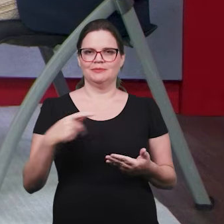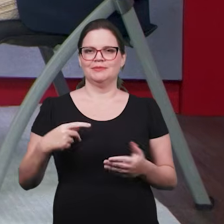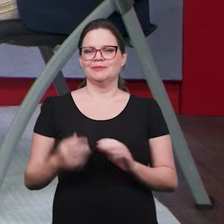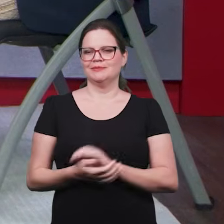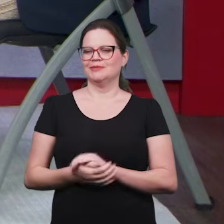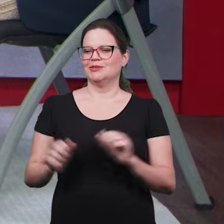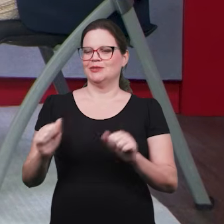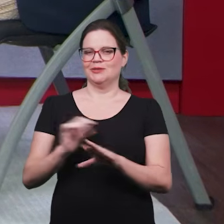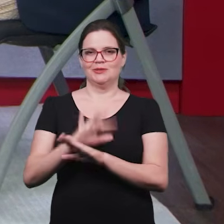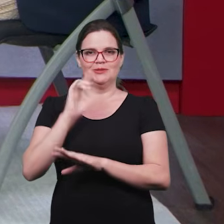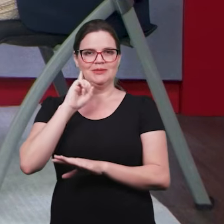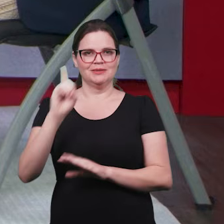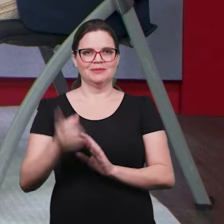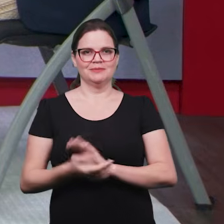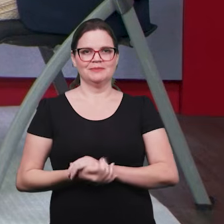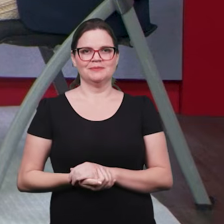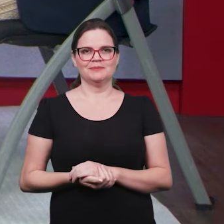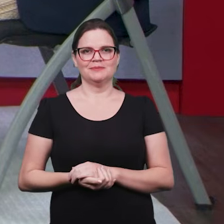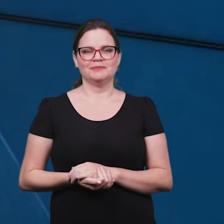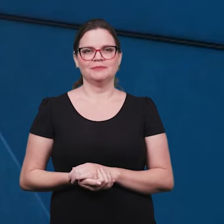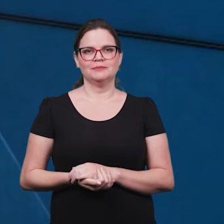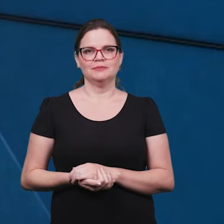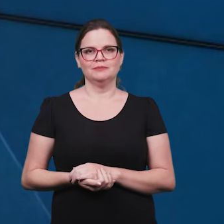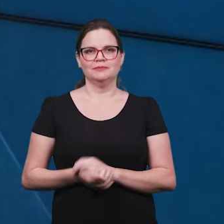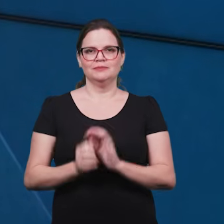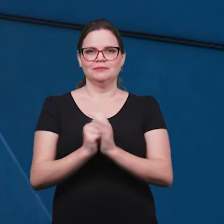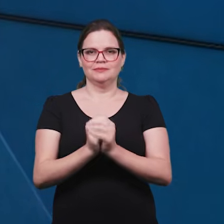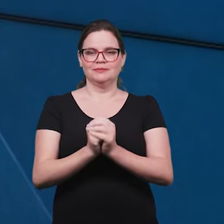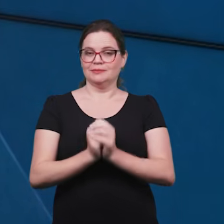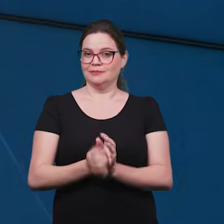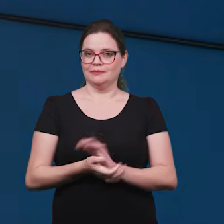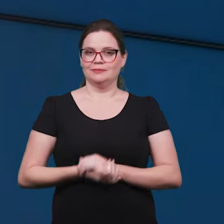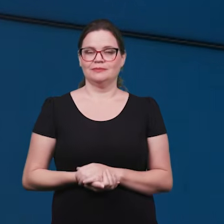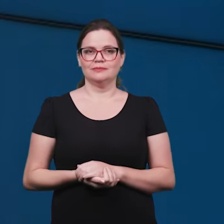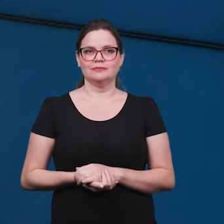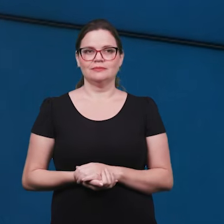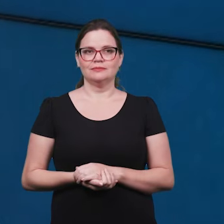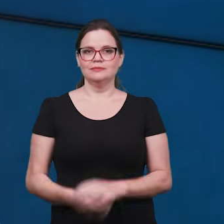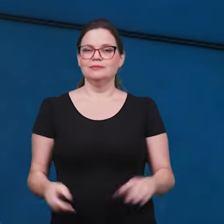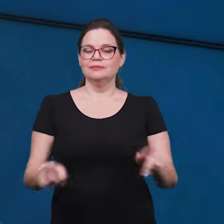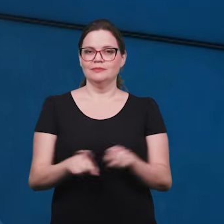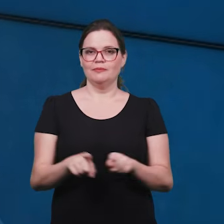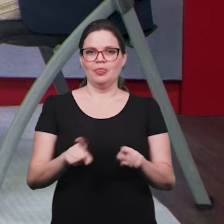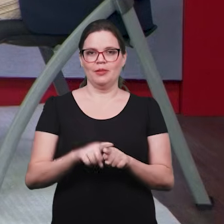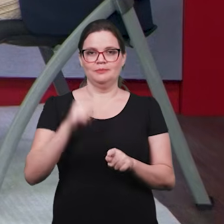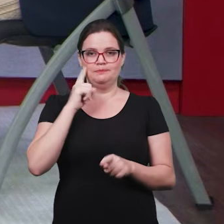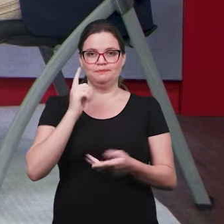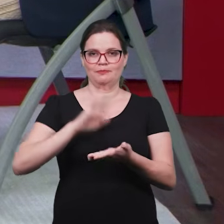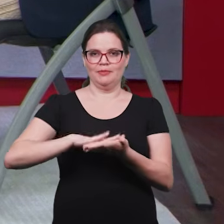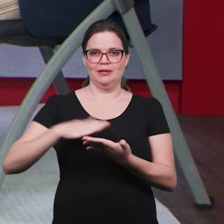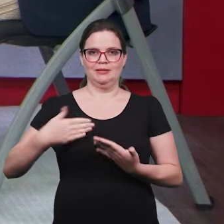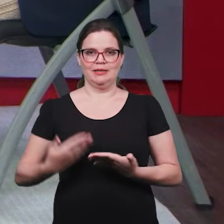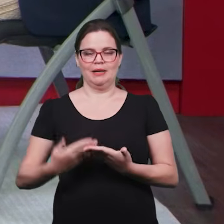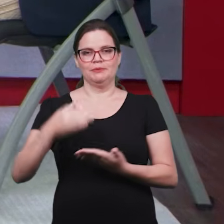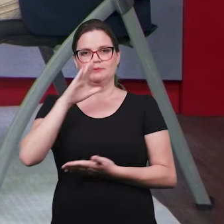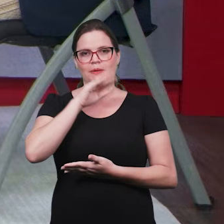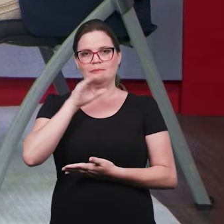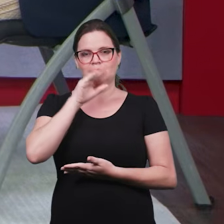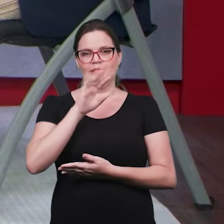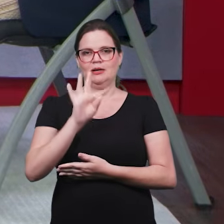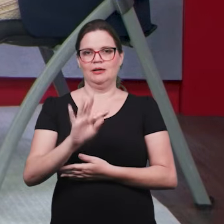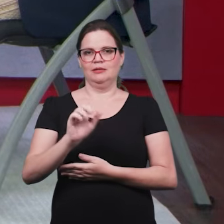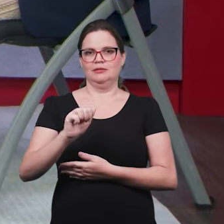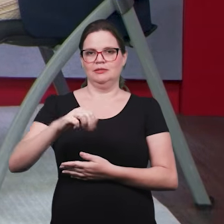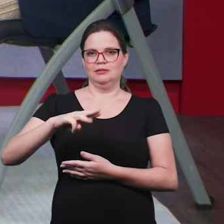bem-vindo. Glória a Deus. Pastor, добро пожаловать на нашу программу. Amém. Também está conosco a